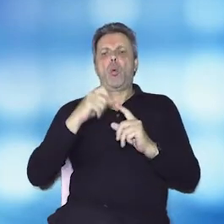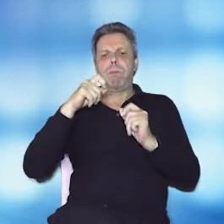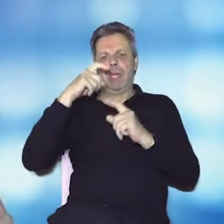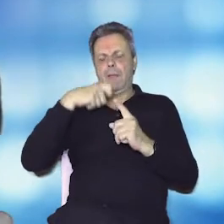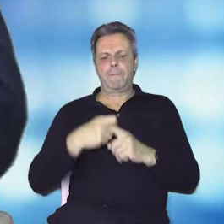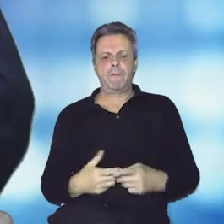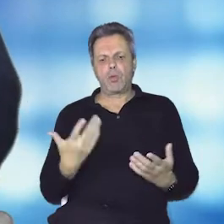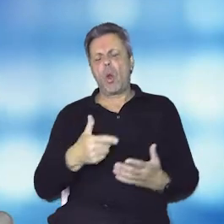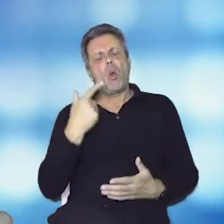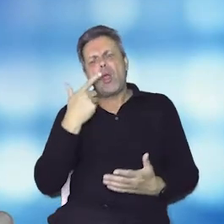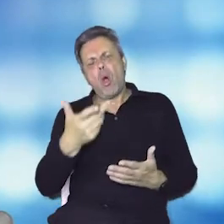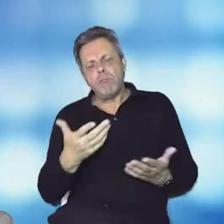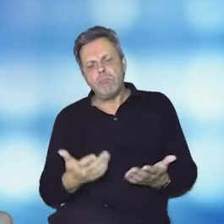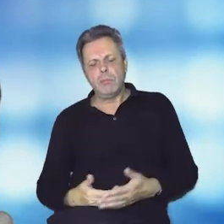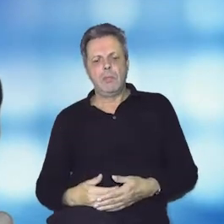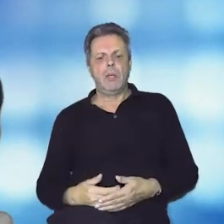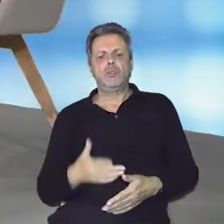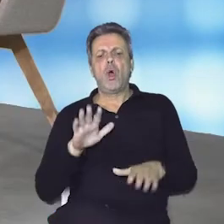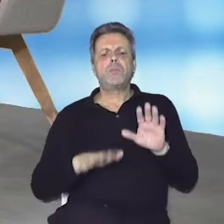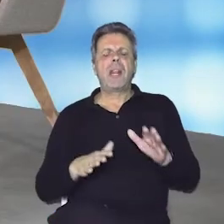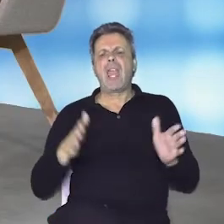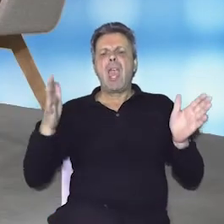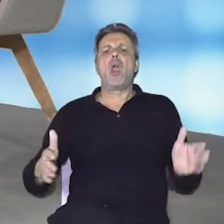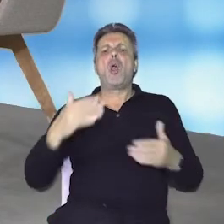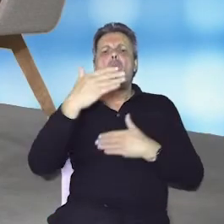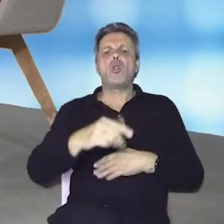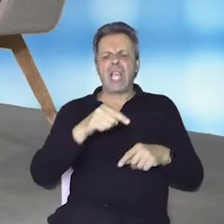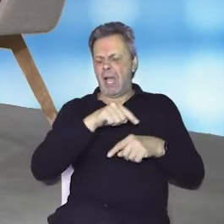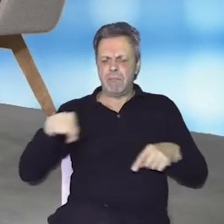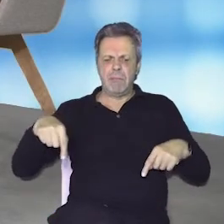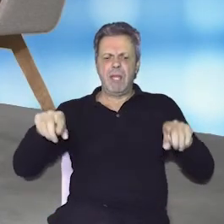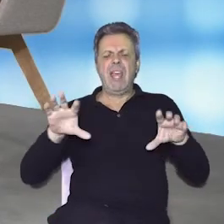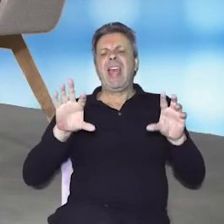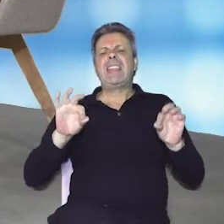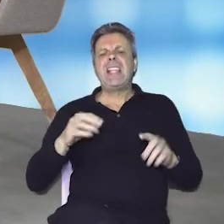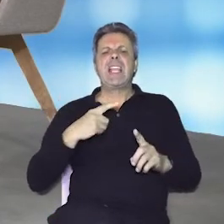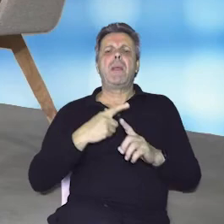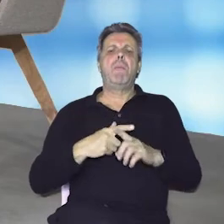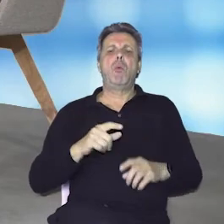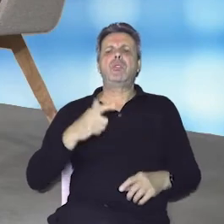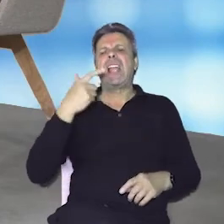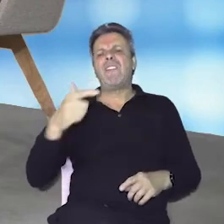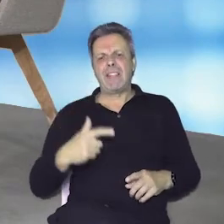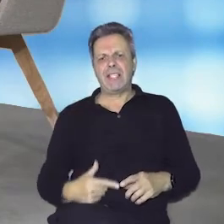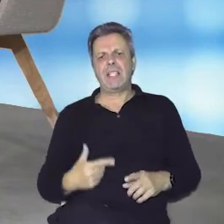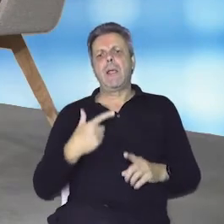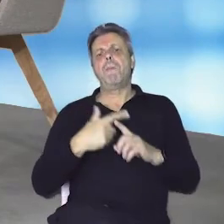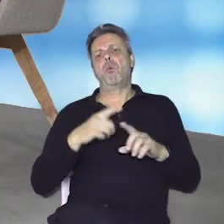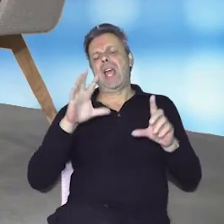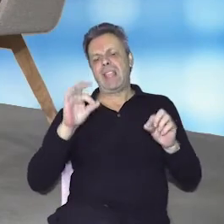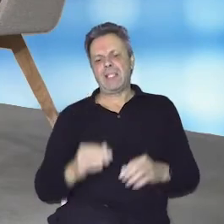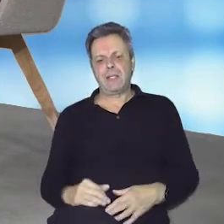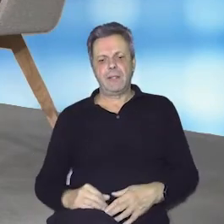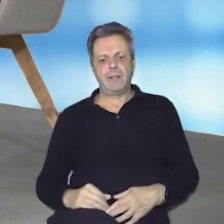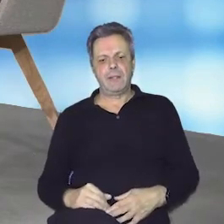ovako bilo na pogled? Pa to vam je otprilike kocka rubova 10 puta 20 puta 10.